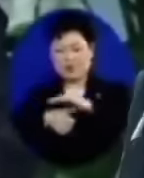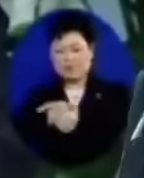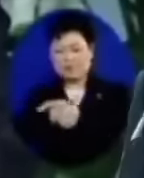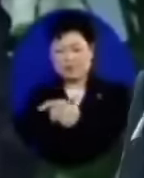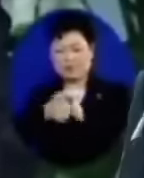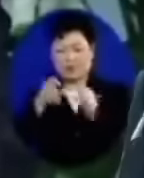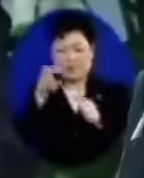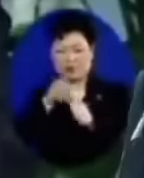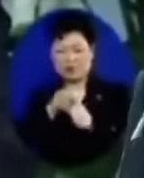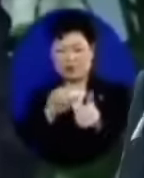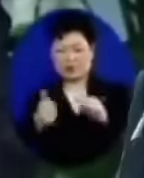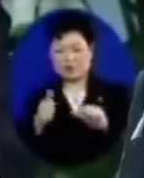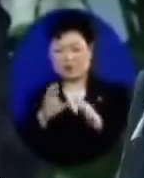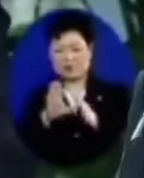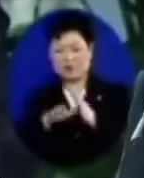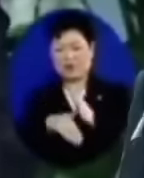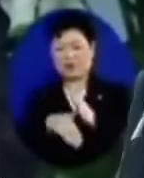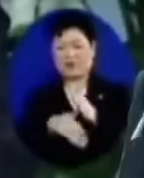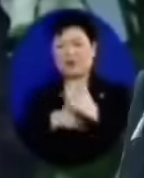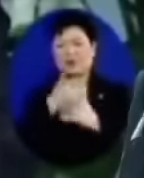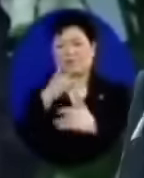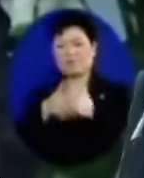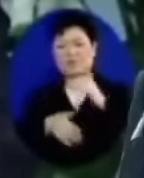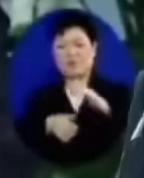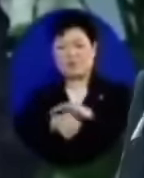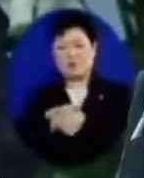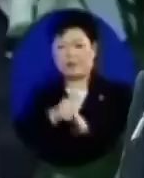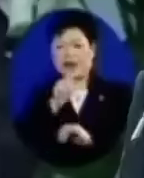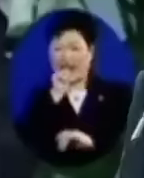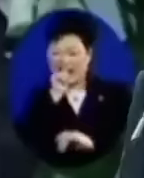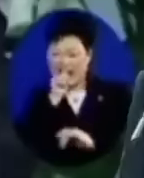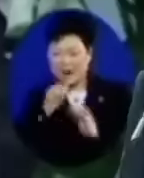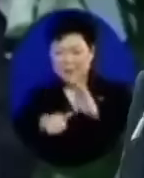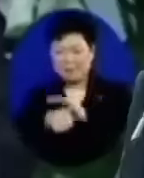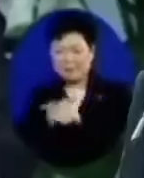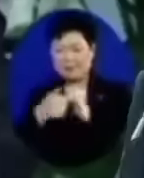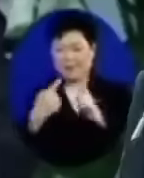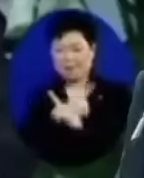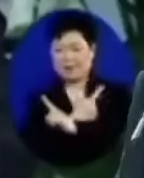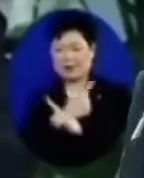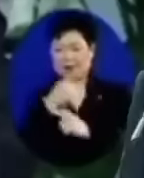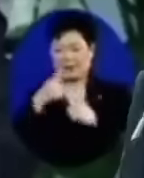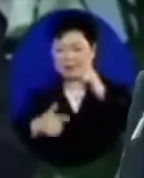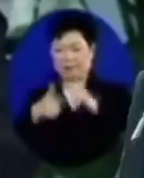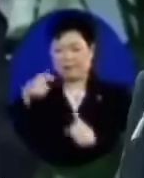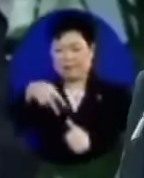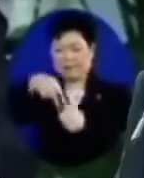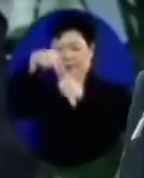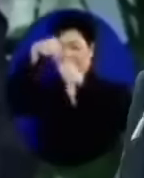하나님께 기도하니 불뱀을 노뱀으로 만들어서 나무에 달아라고 했었습니다. 나무에 높이